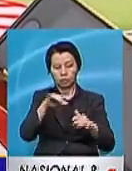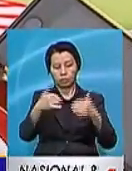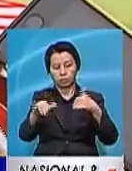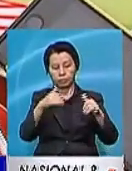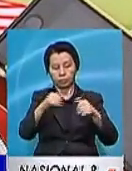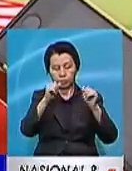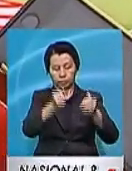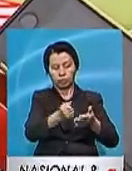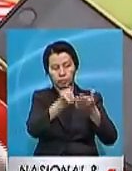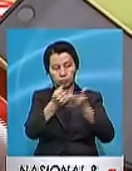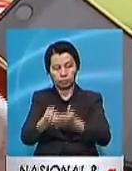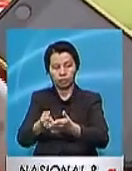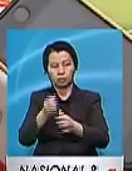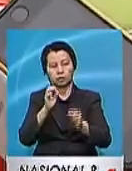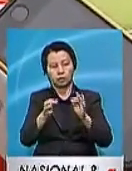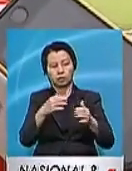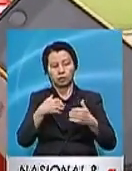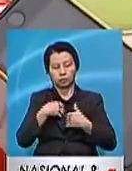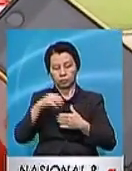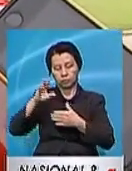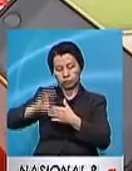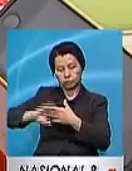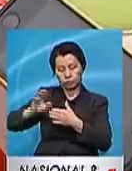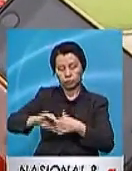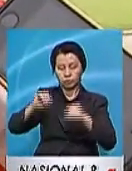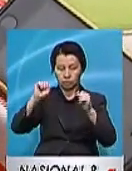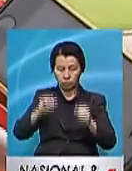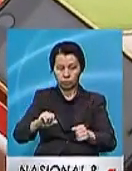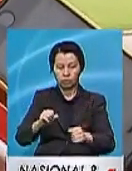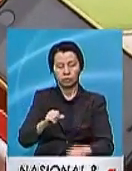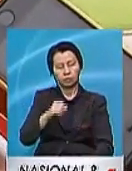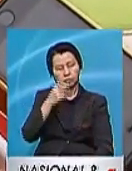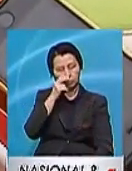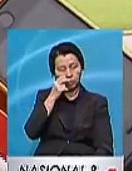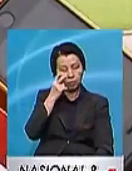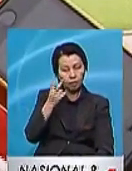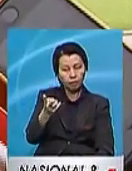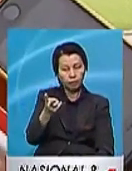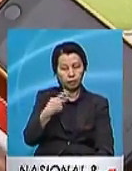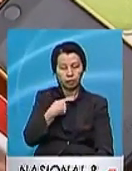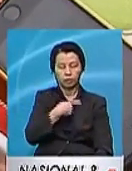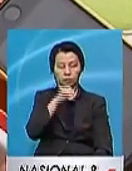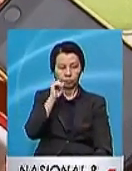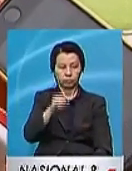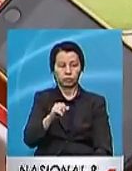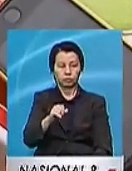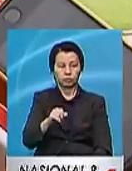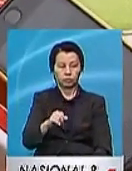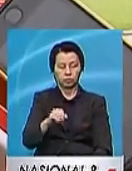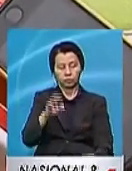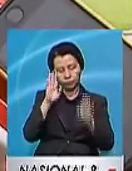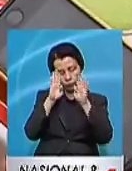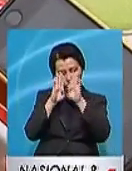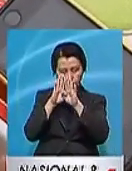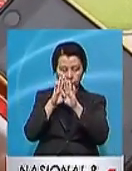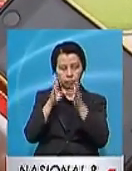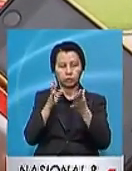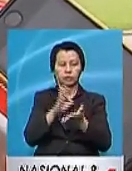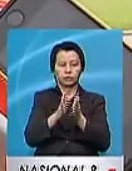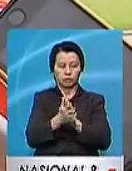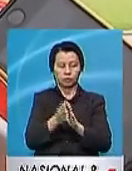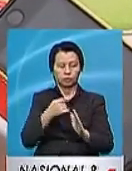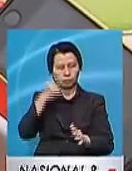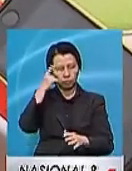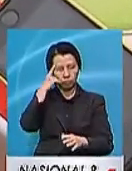satu sama lain kalau kecederaan pun kita boleh tak nampak apa orang kata kita boleh tutup B Tuah jadi saya harap